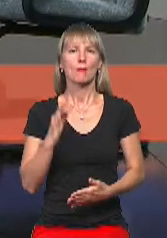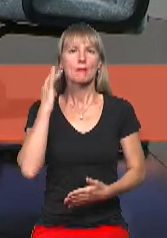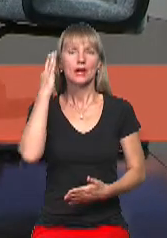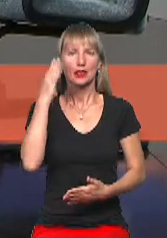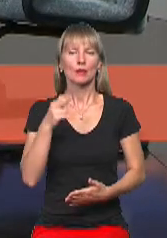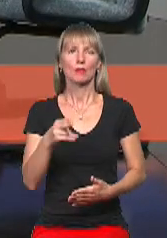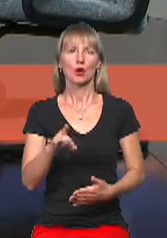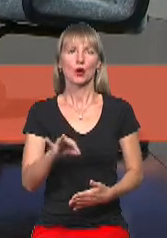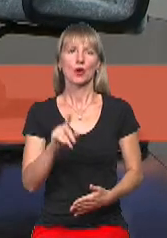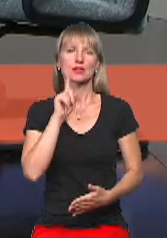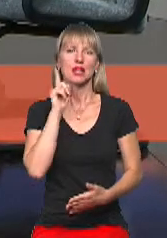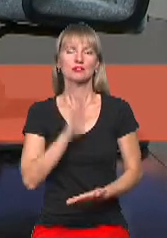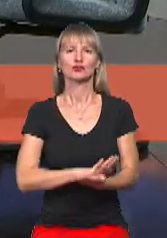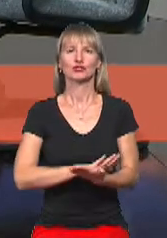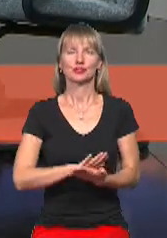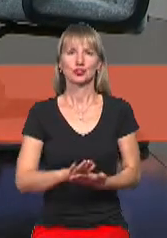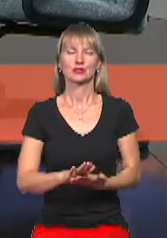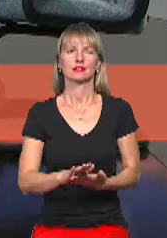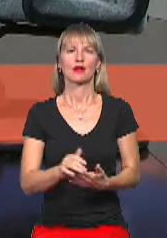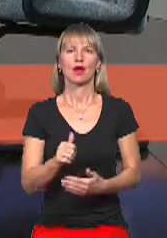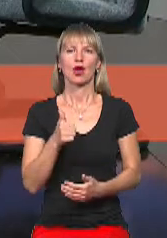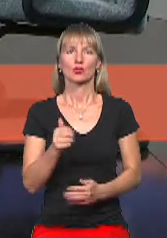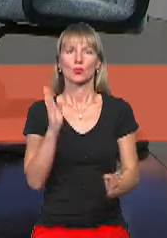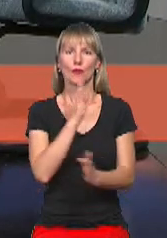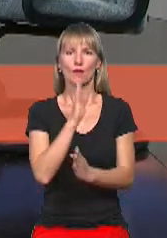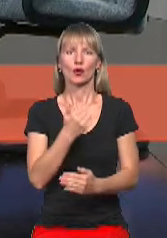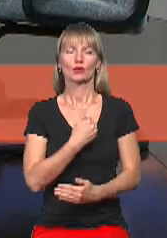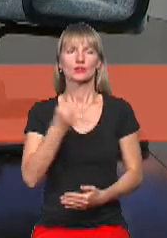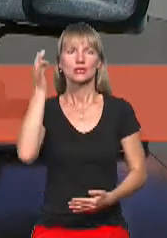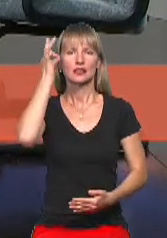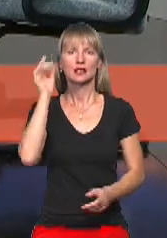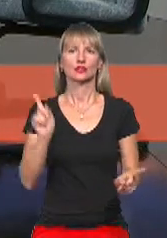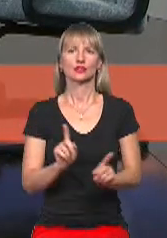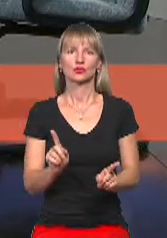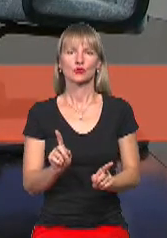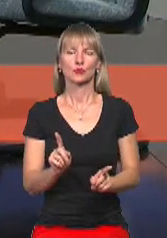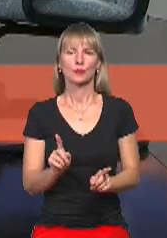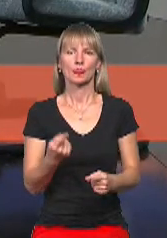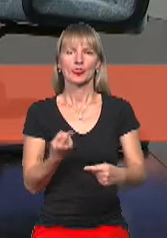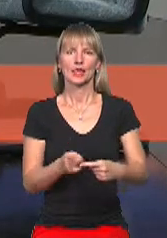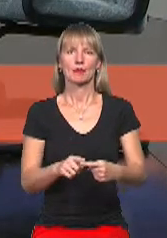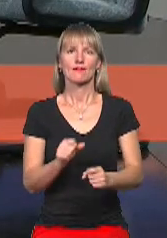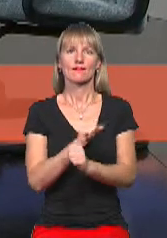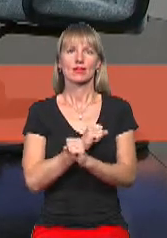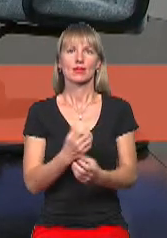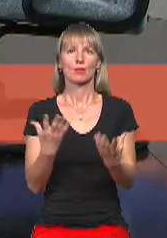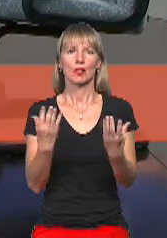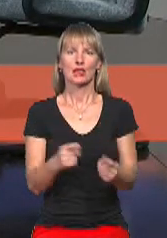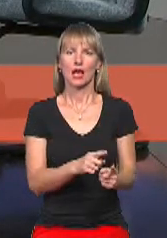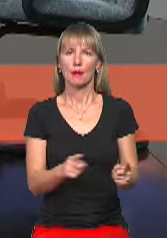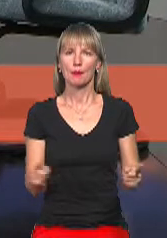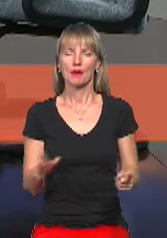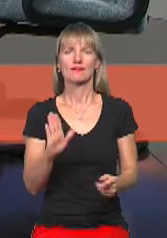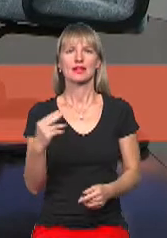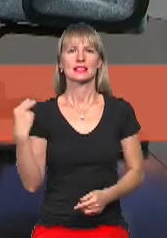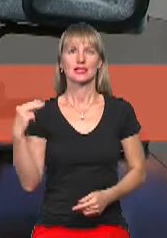про зелене, чисте, гарне повітря. І ось тут я хочу згадати, що цими вихідними в